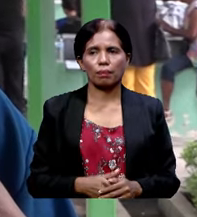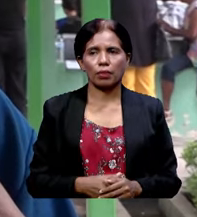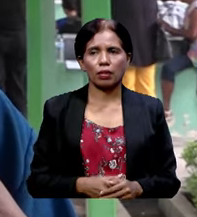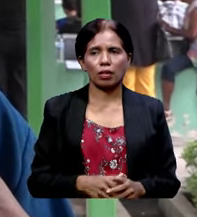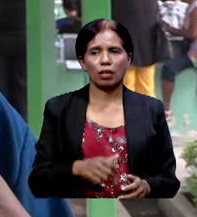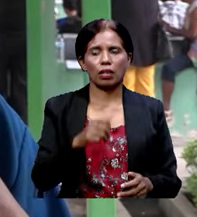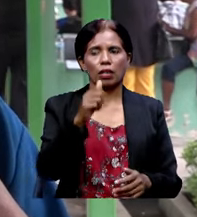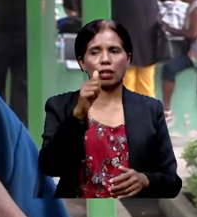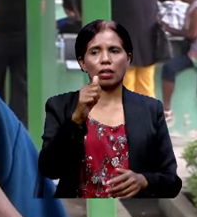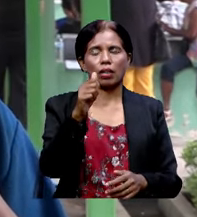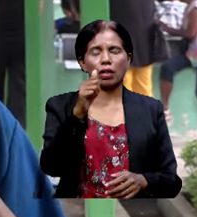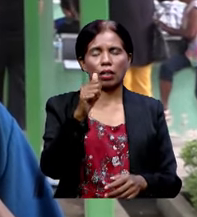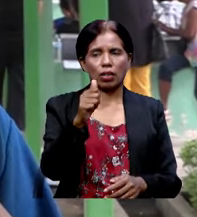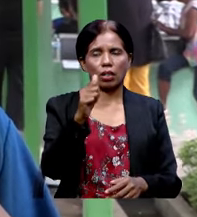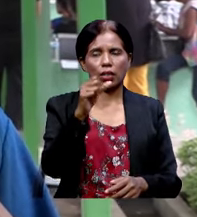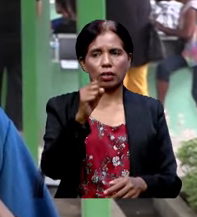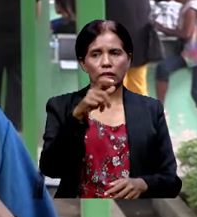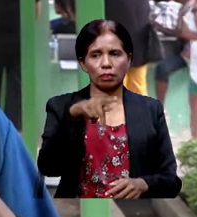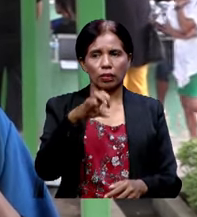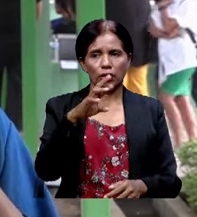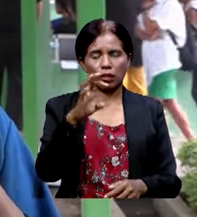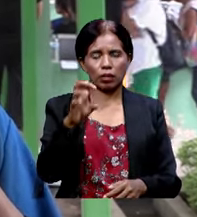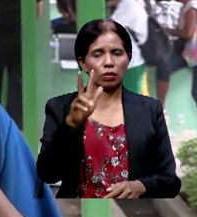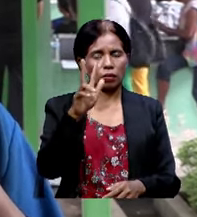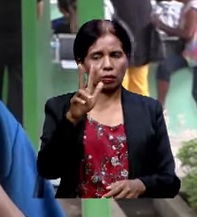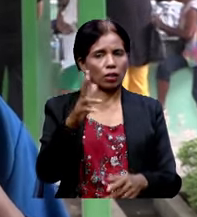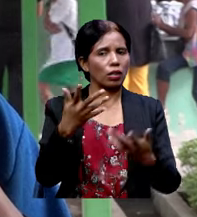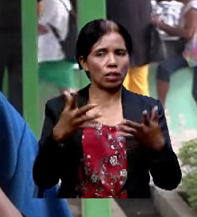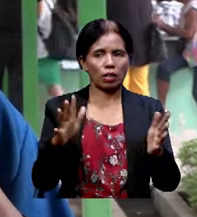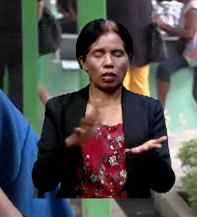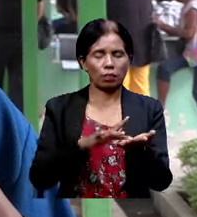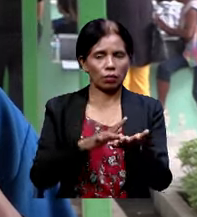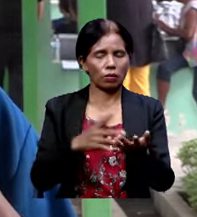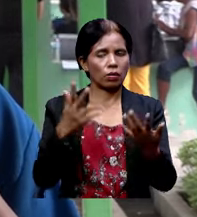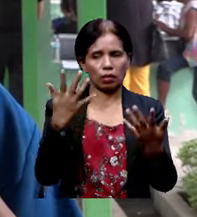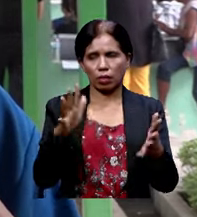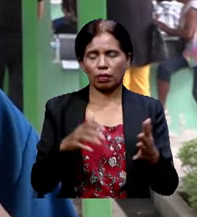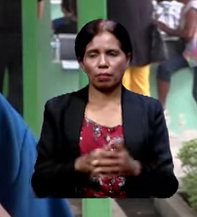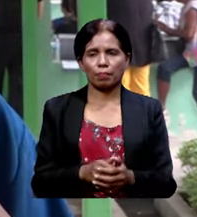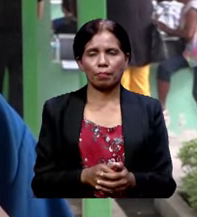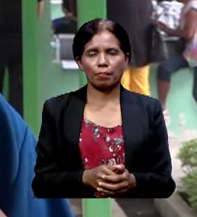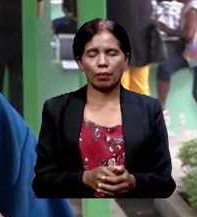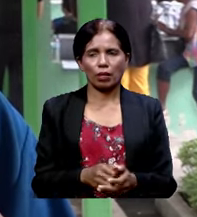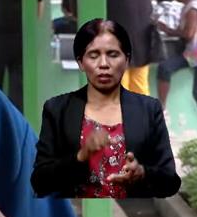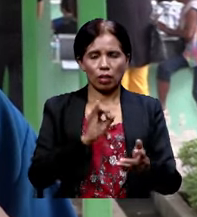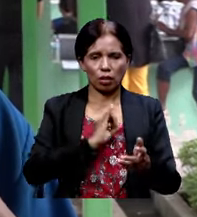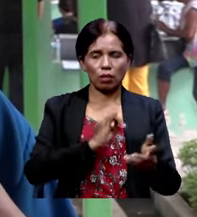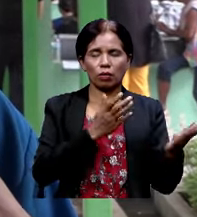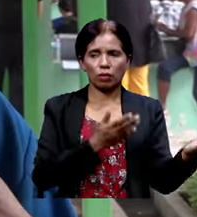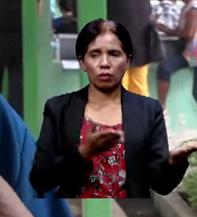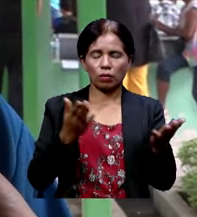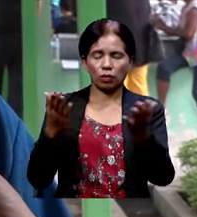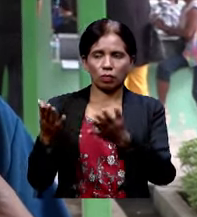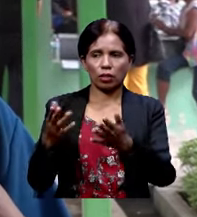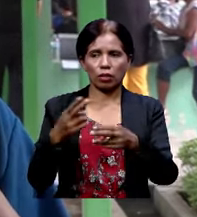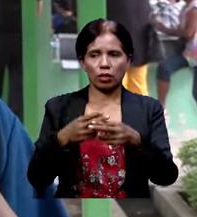Aspirina, ansa kono ba fuania. Ane malaya tolune, ne maklaya buto ne makoi hau lor pali resete